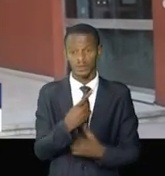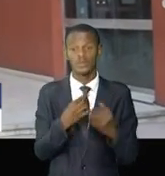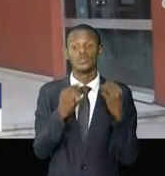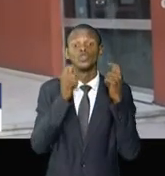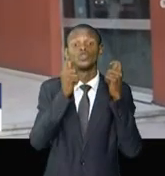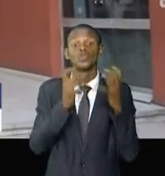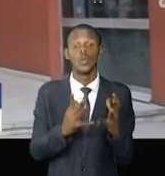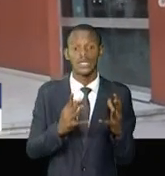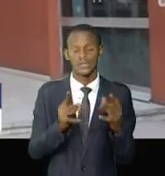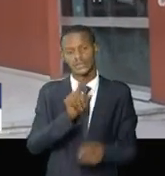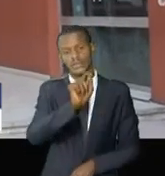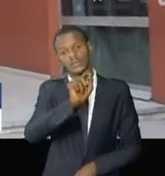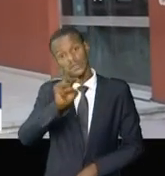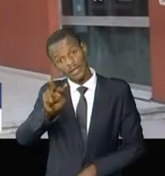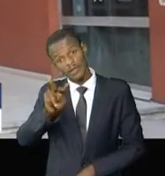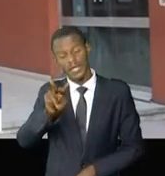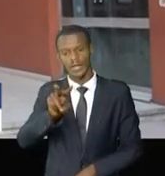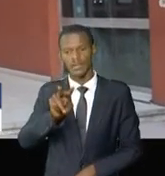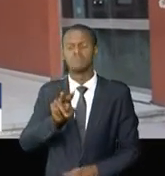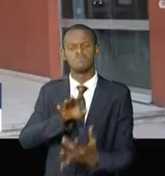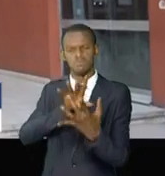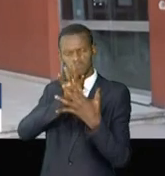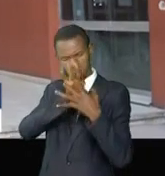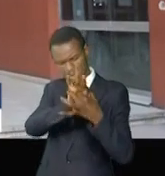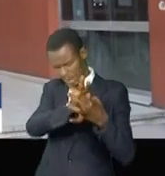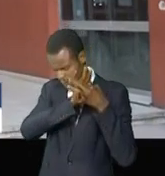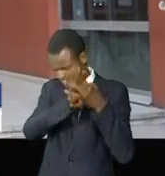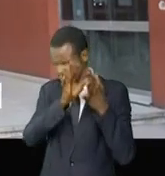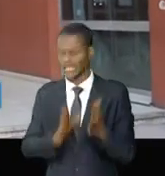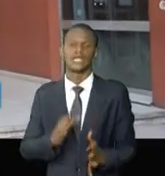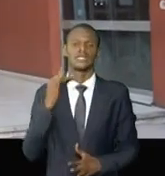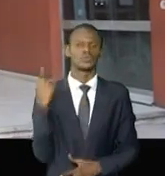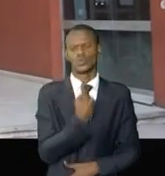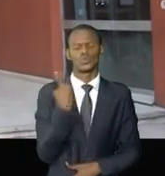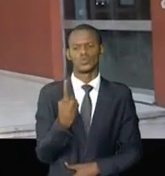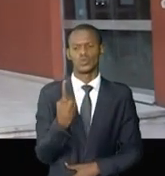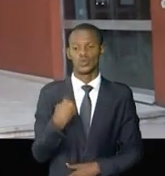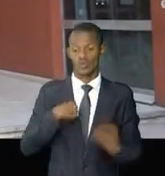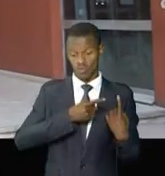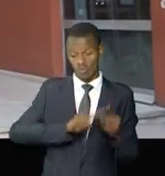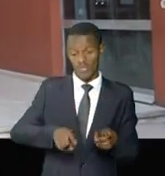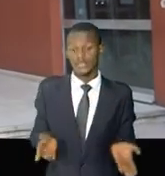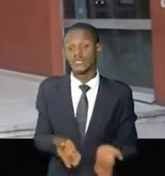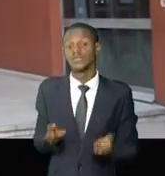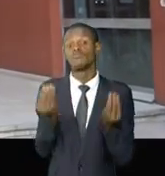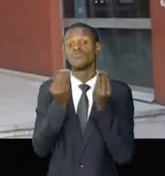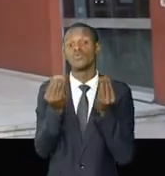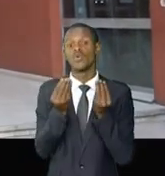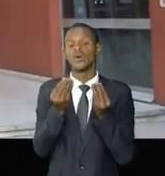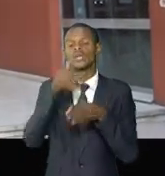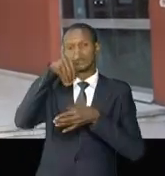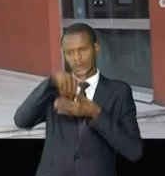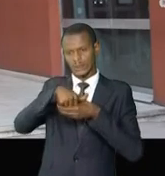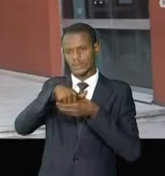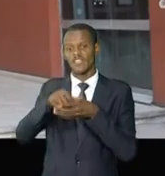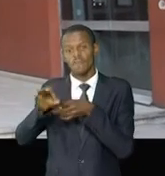théâtres. Donc nous sommes ici pratiquement, c'est dans le cadre d'un module opérationnel